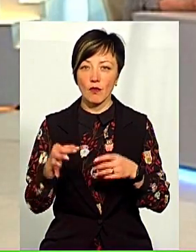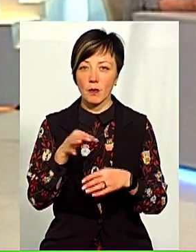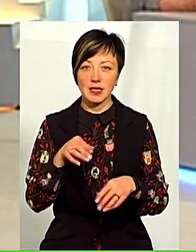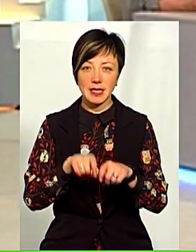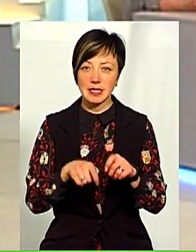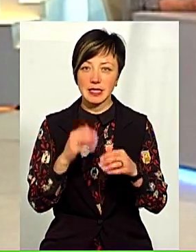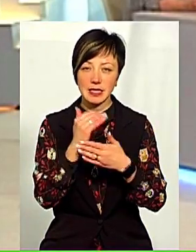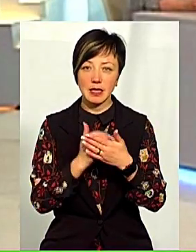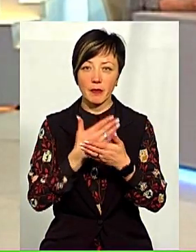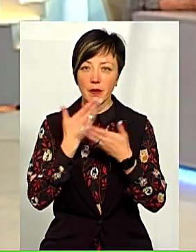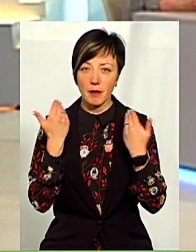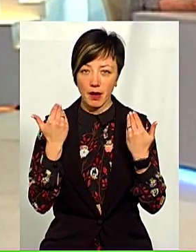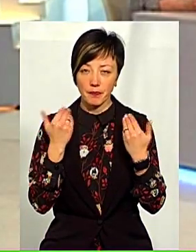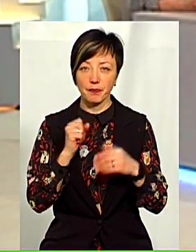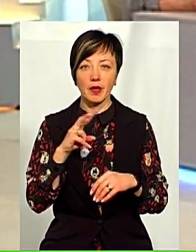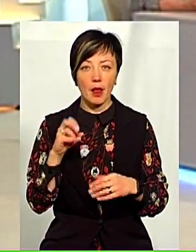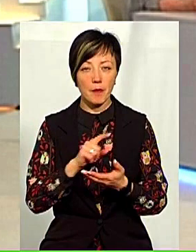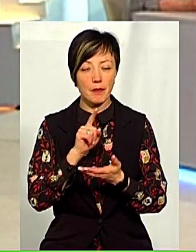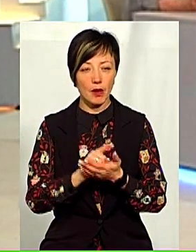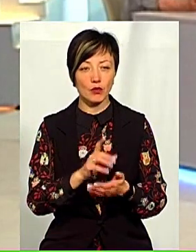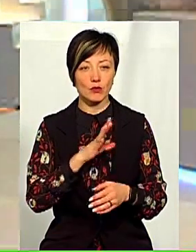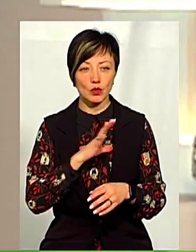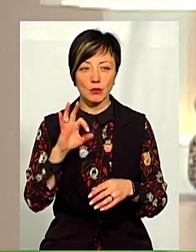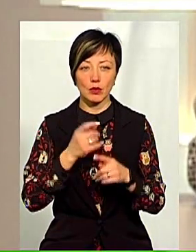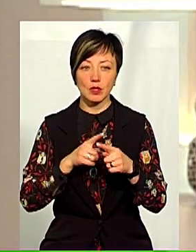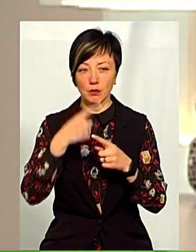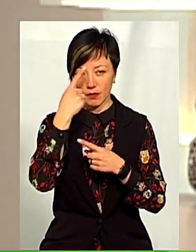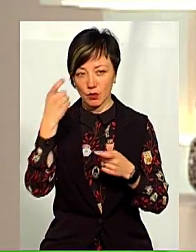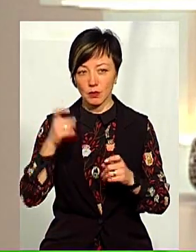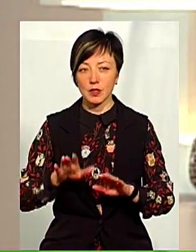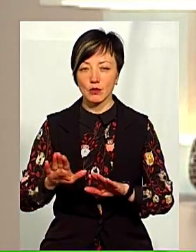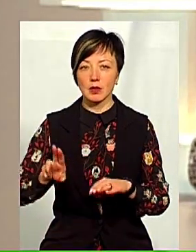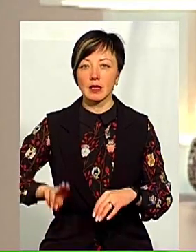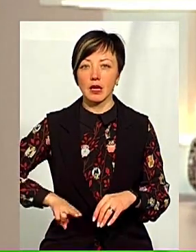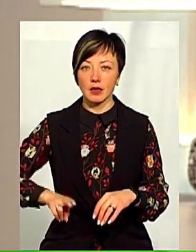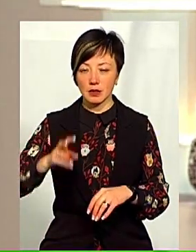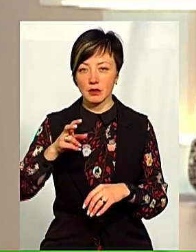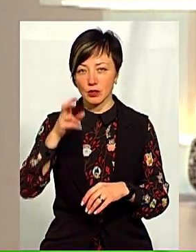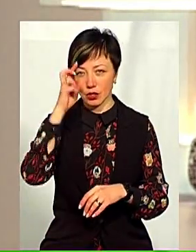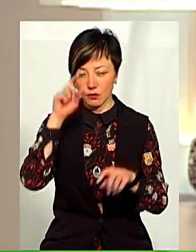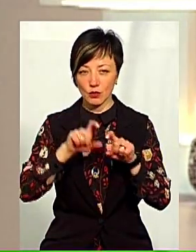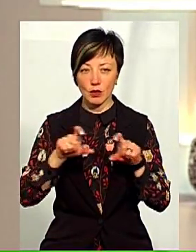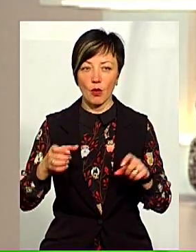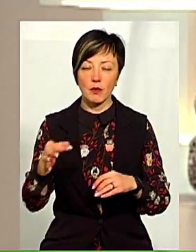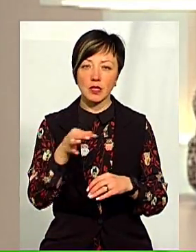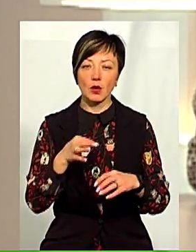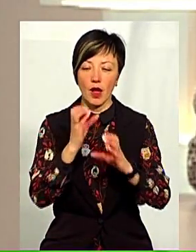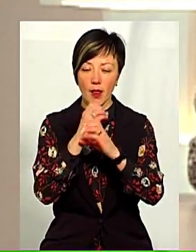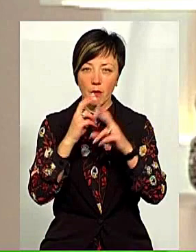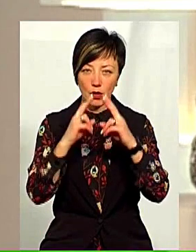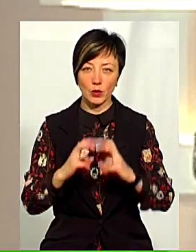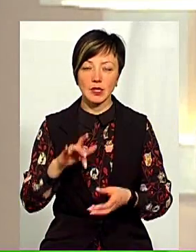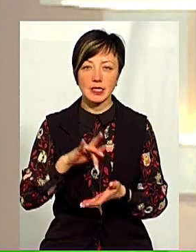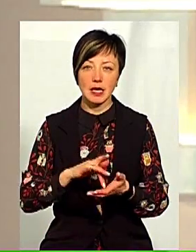немає, але мають бути. Про це повідомив заступник директора Державної установи Хмельницький обласний лабораторний